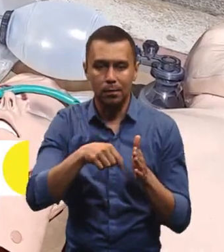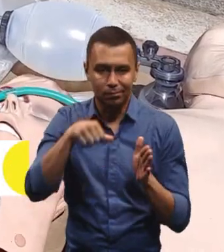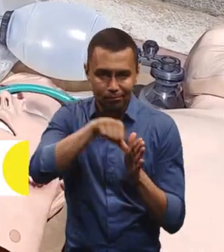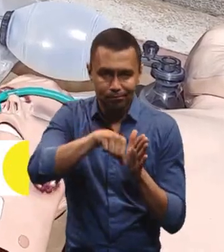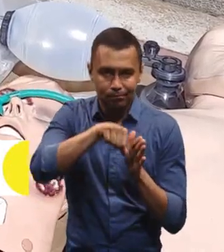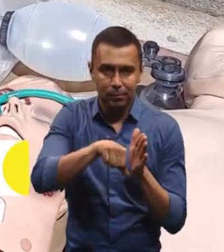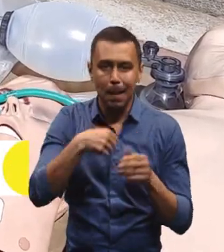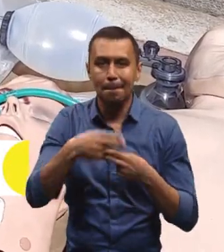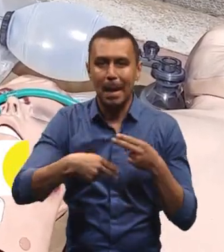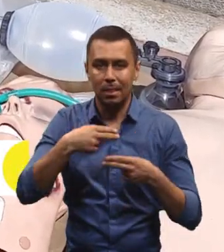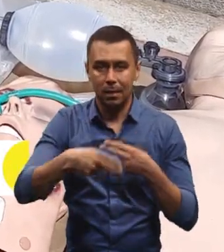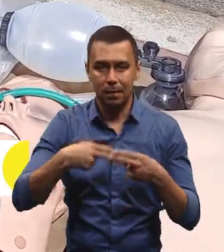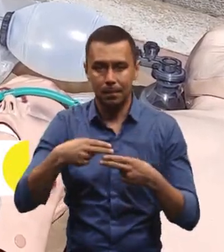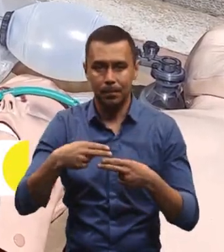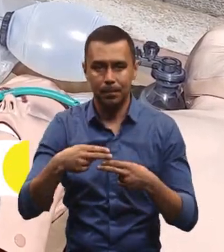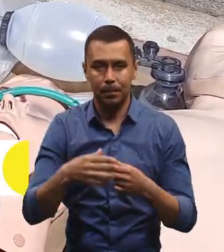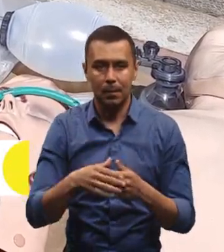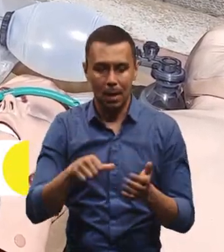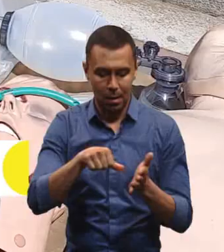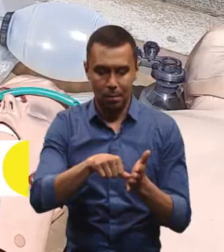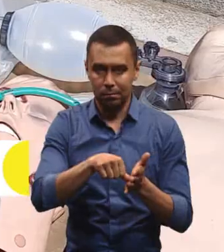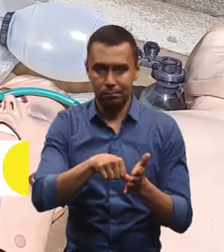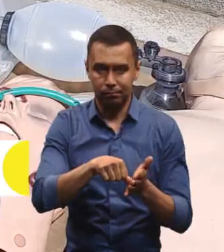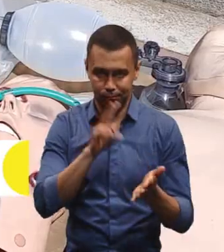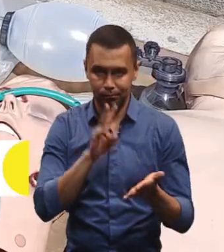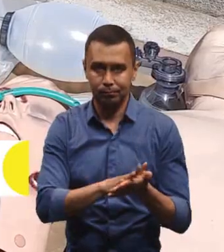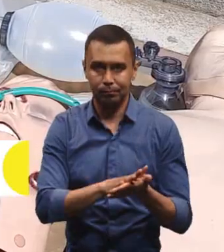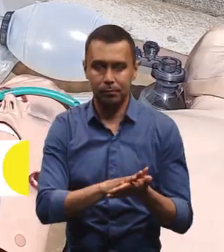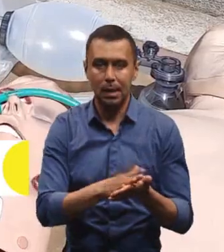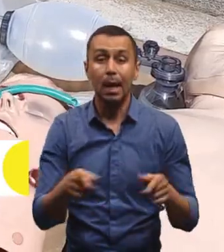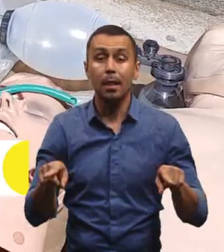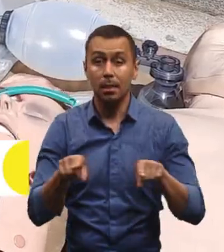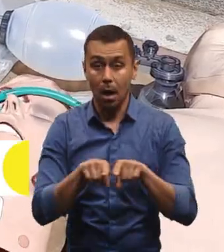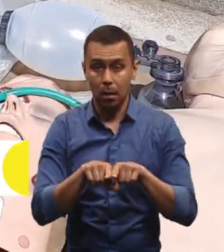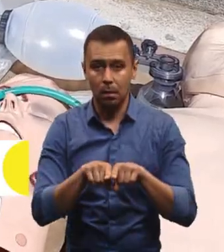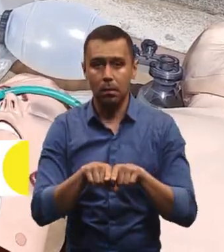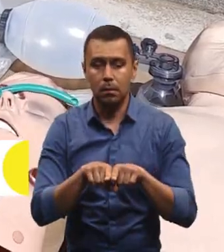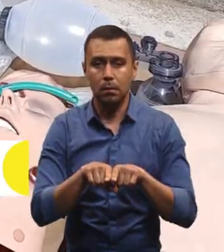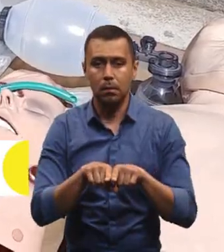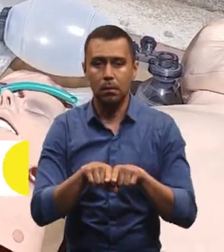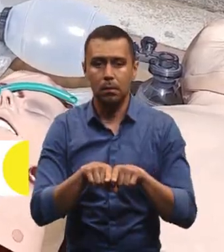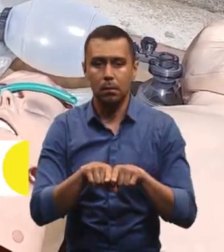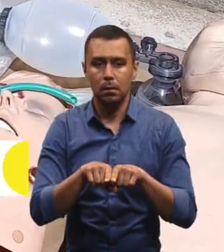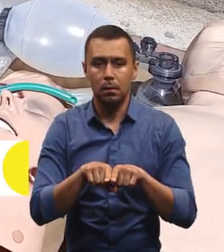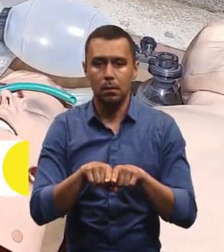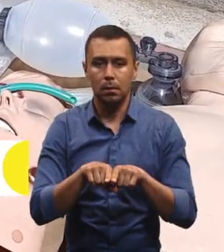запихаємо наш бинт. І палець звідти вже не забираємо. І таким чином